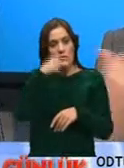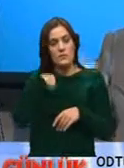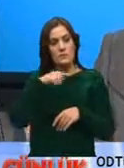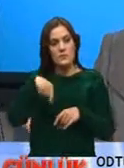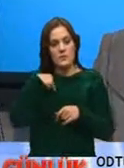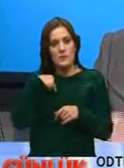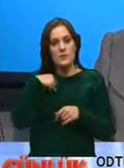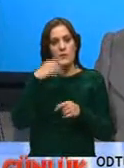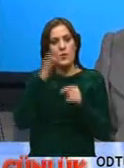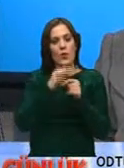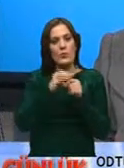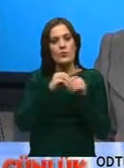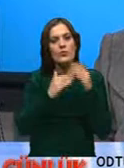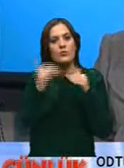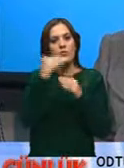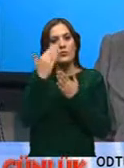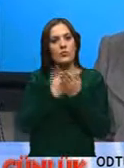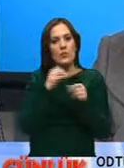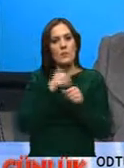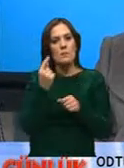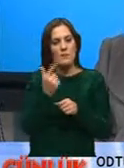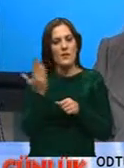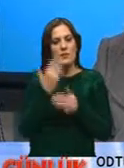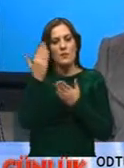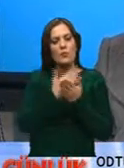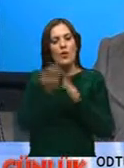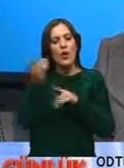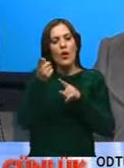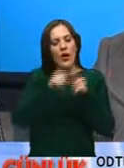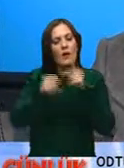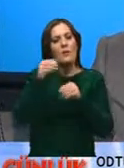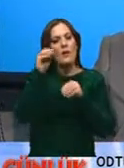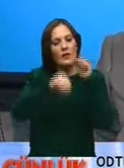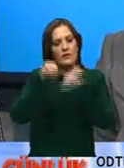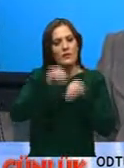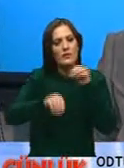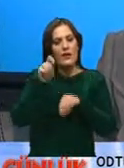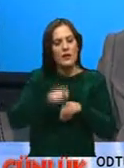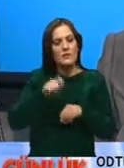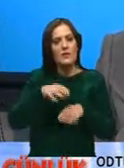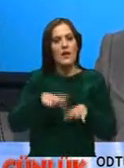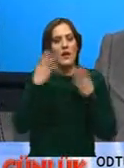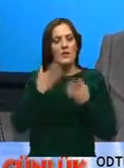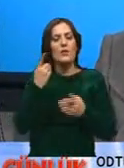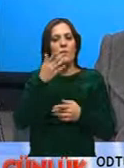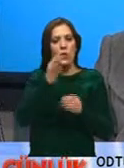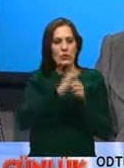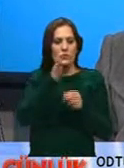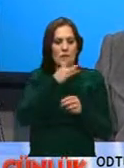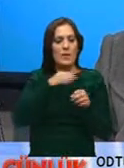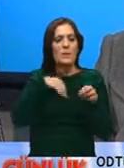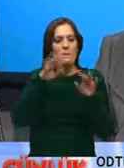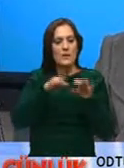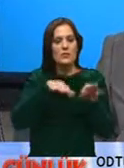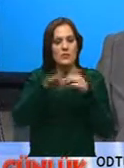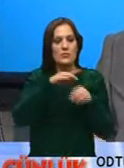bizim ODTÜ'deki yüksek lisans programımız biraz daha programlama ağırlıklı. Çünkü ODTÜ bildiğiniz gibi teknik üniversite, bilgisayar mühendisliği